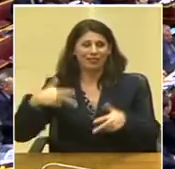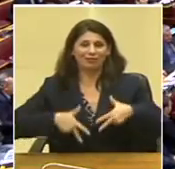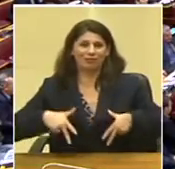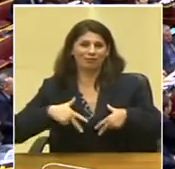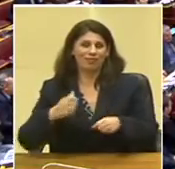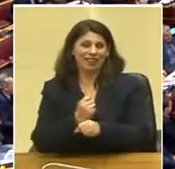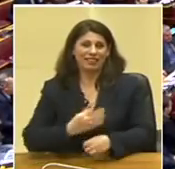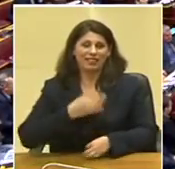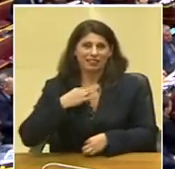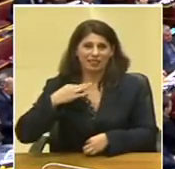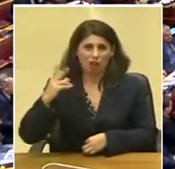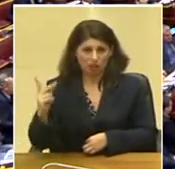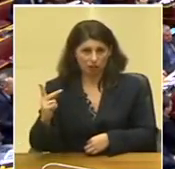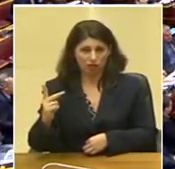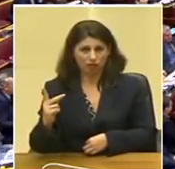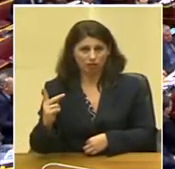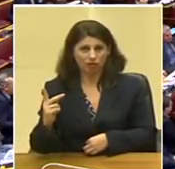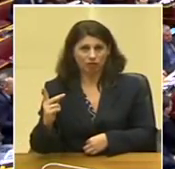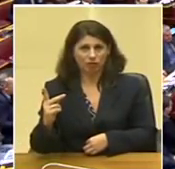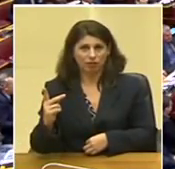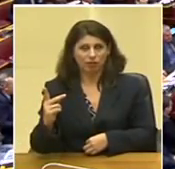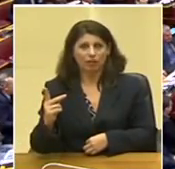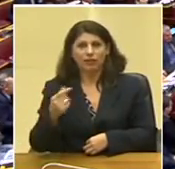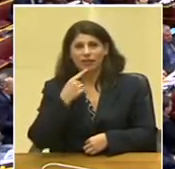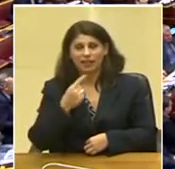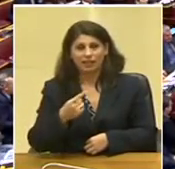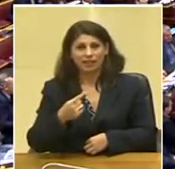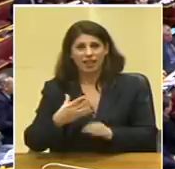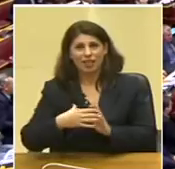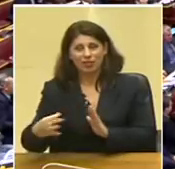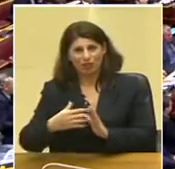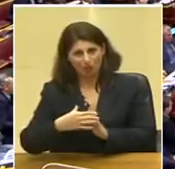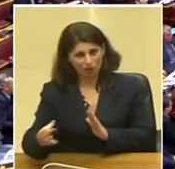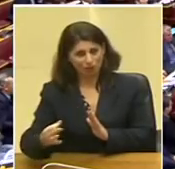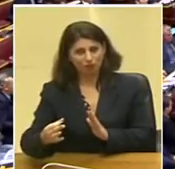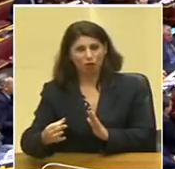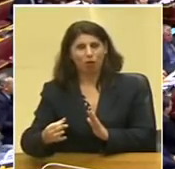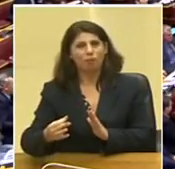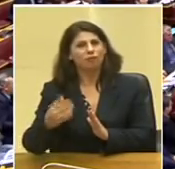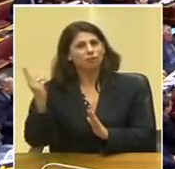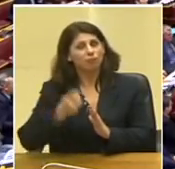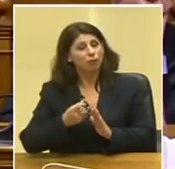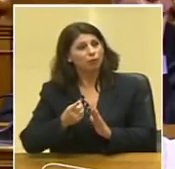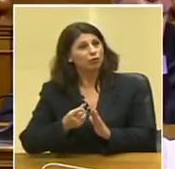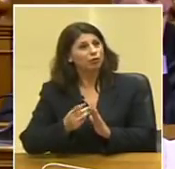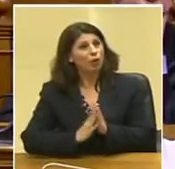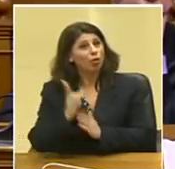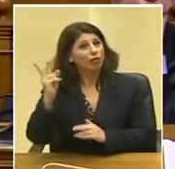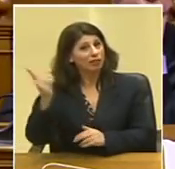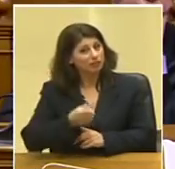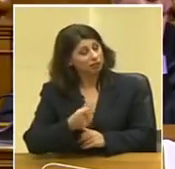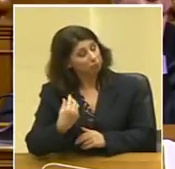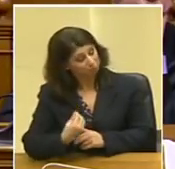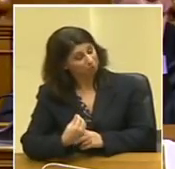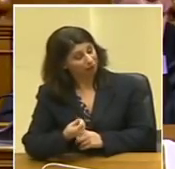κ. Κατρούγκαλος υποσχόταν διορισμούς με προμήθεια 12%. Καλή προμήθεια, δεν λέω. Να